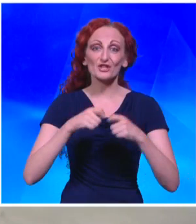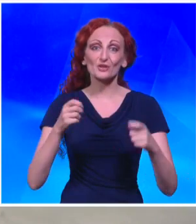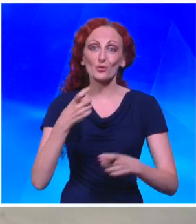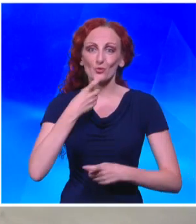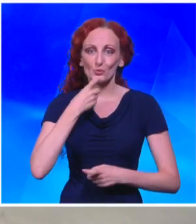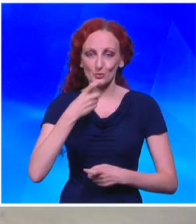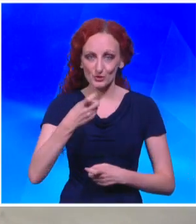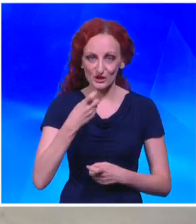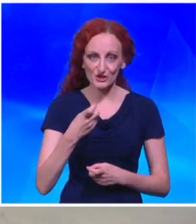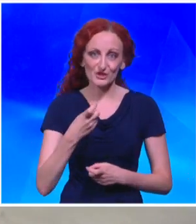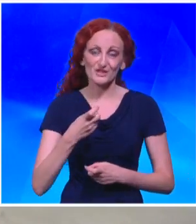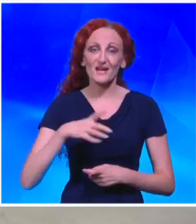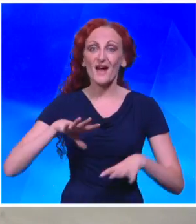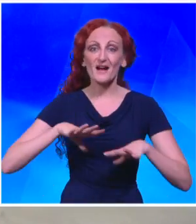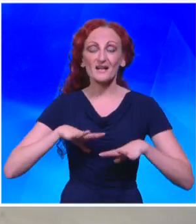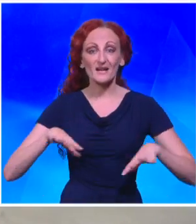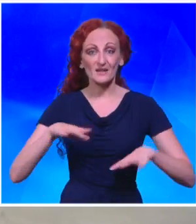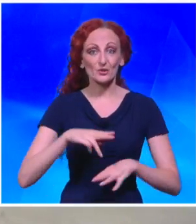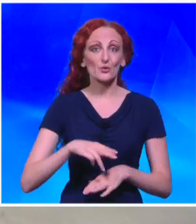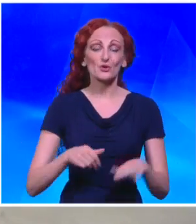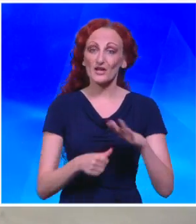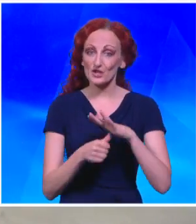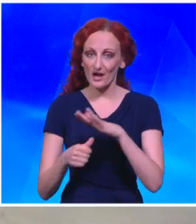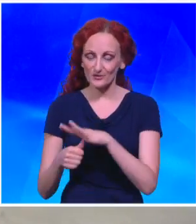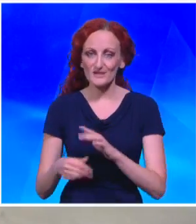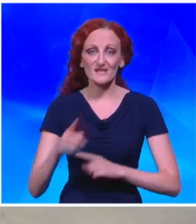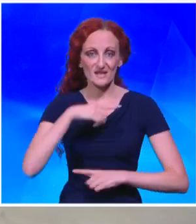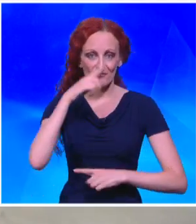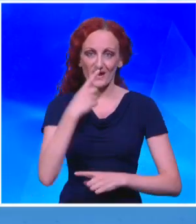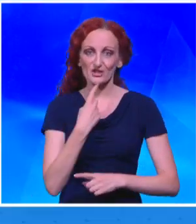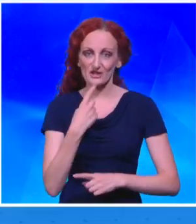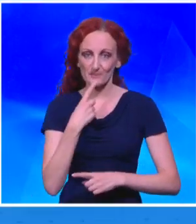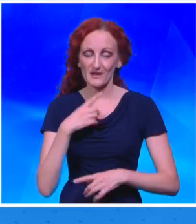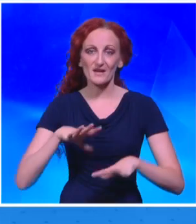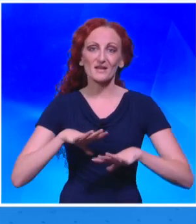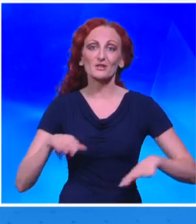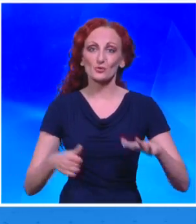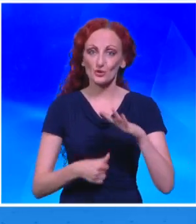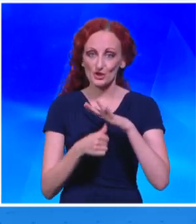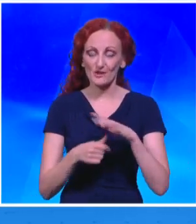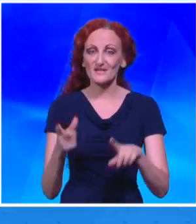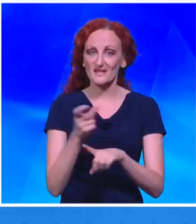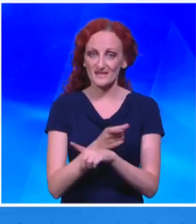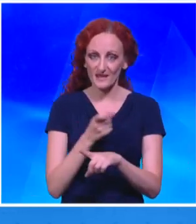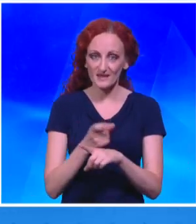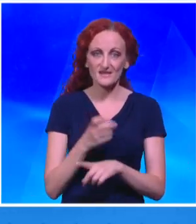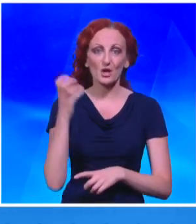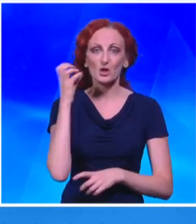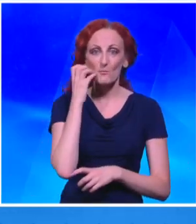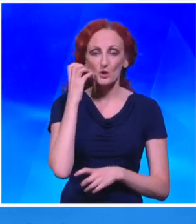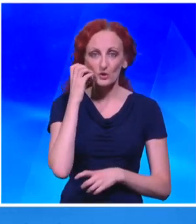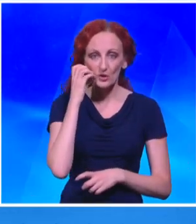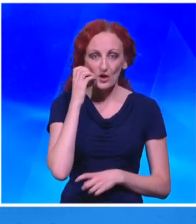си градоначалници, дългогодишни знакови имена. Виждате, това са градоначалниците на Стара Загора, на Бургас,